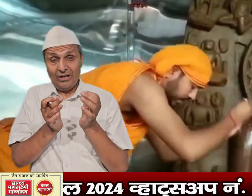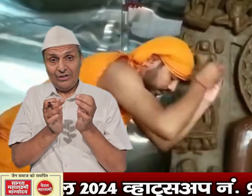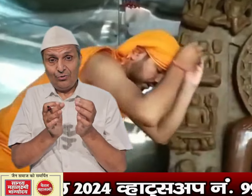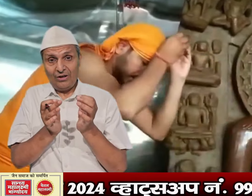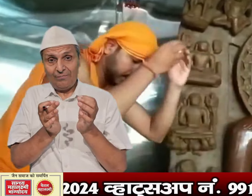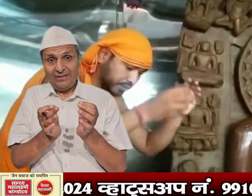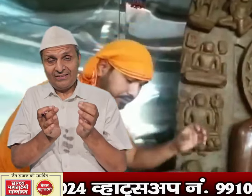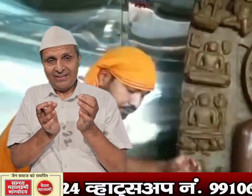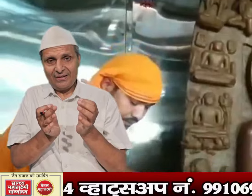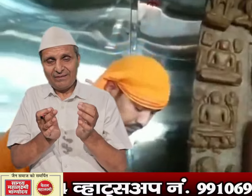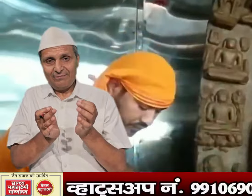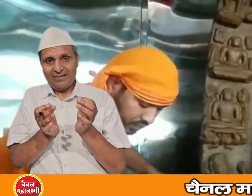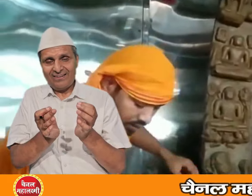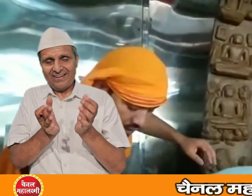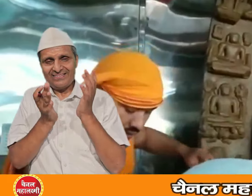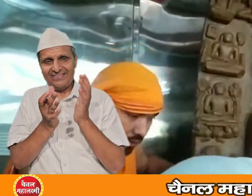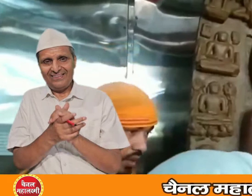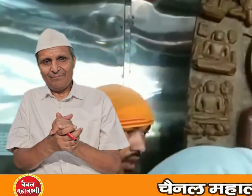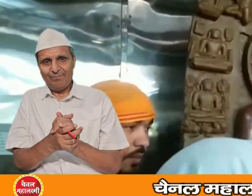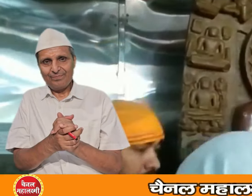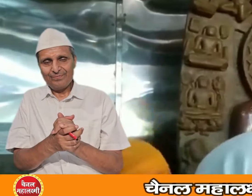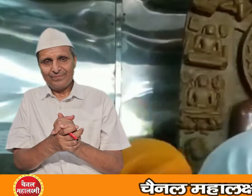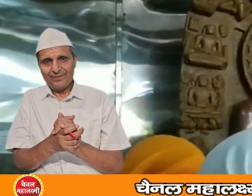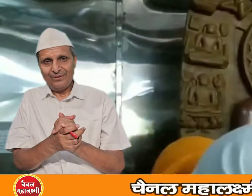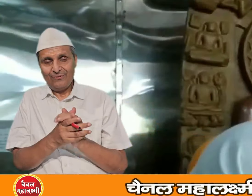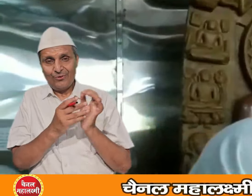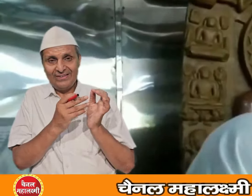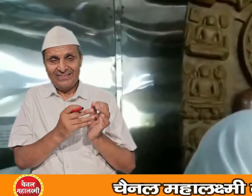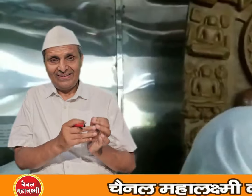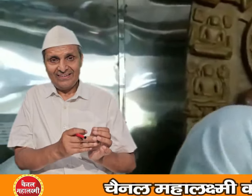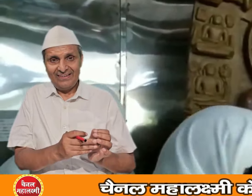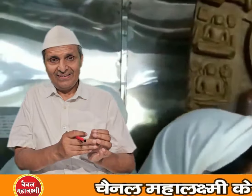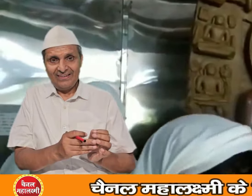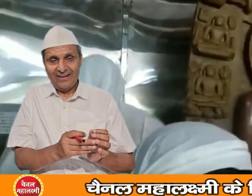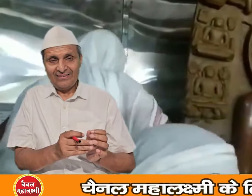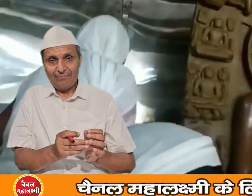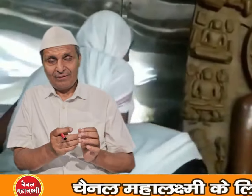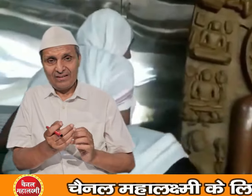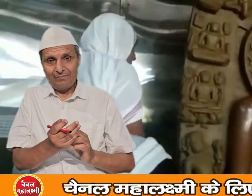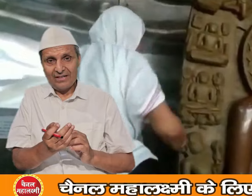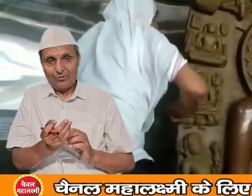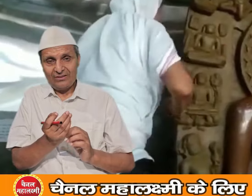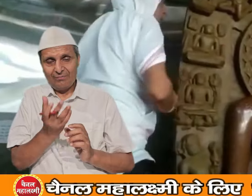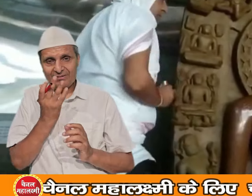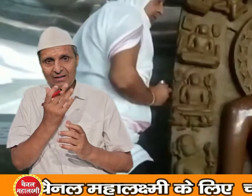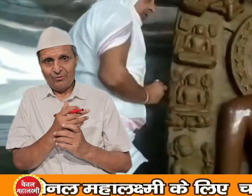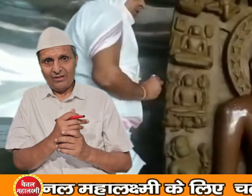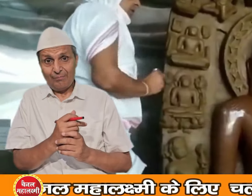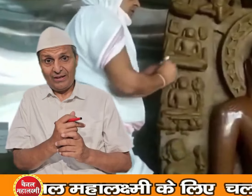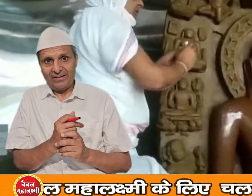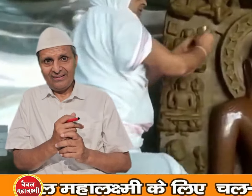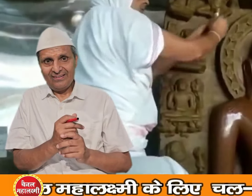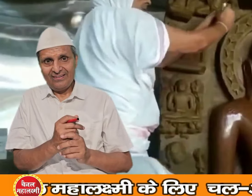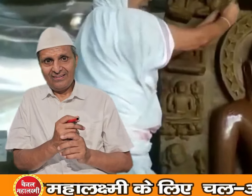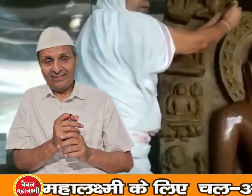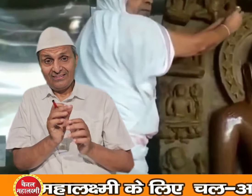दोई यानी युगल तीर्थंकर प्रतिमा खड़का सन थी उन्होंने जैसे ही रखी कहते हैं 15 मिनट के अंदर उनकी तबीयत खराब हो गई